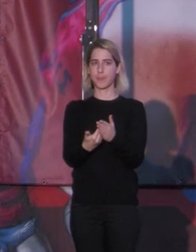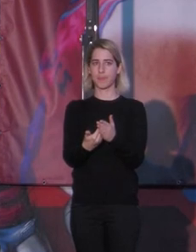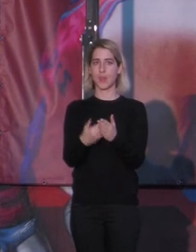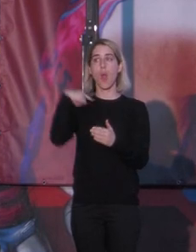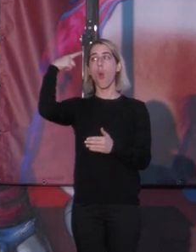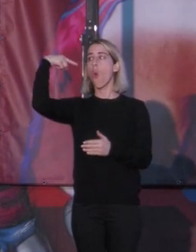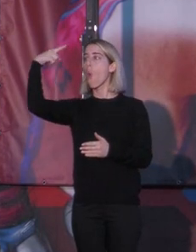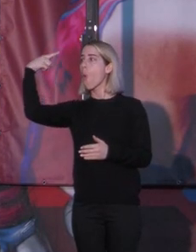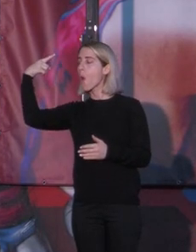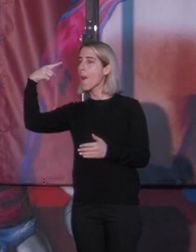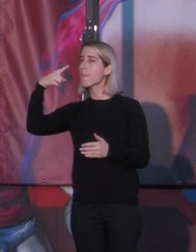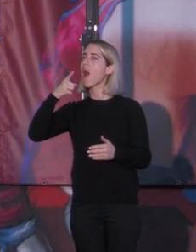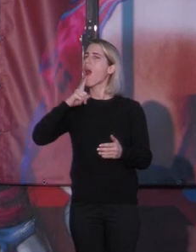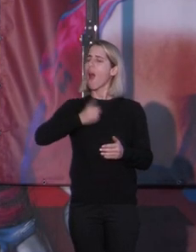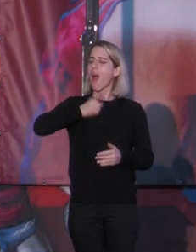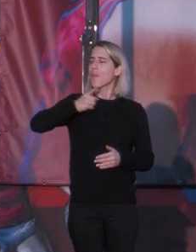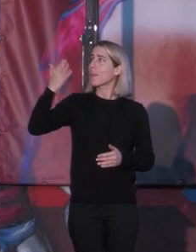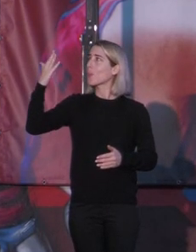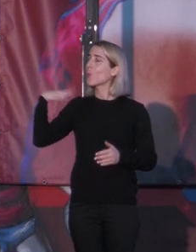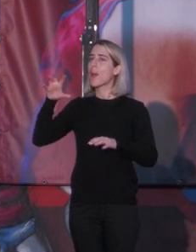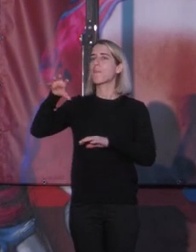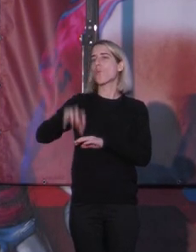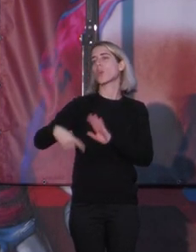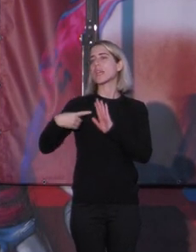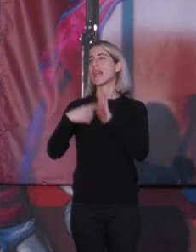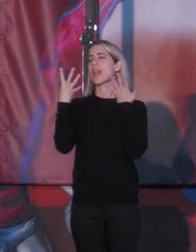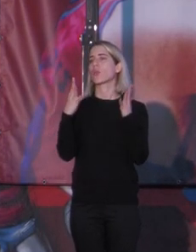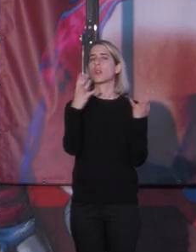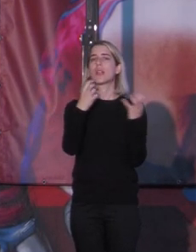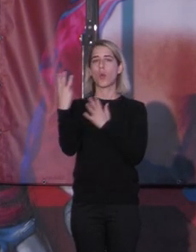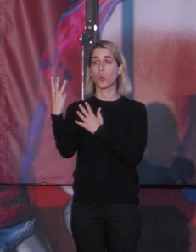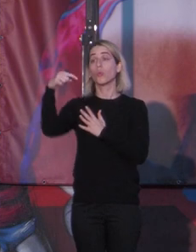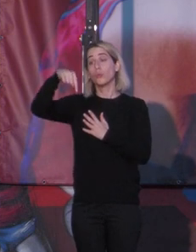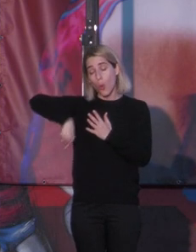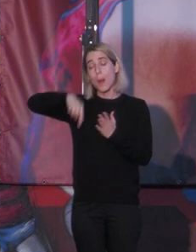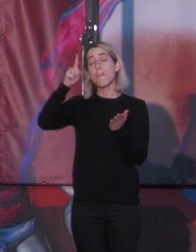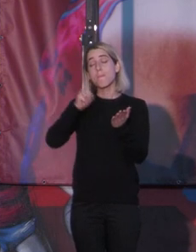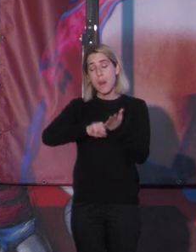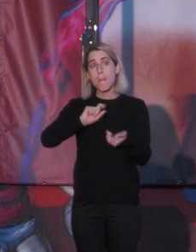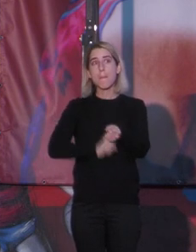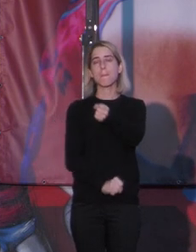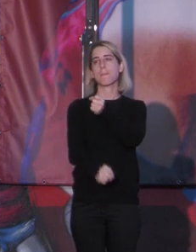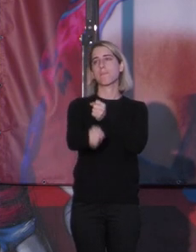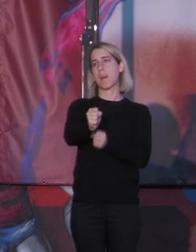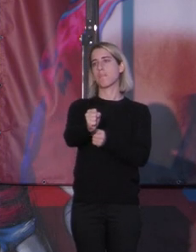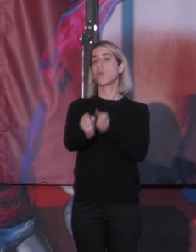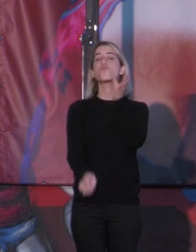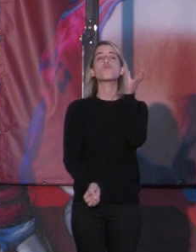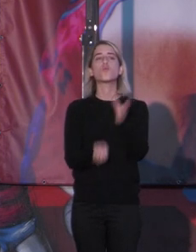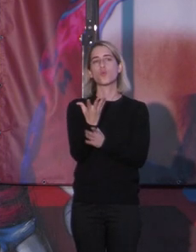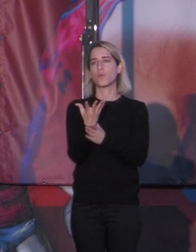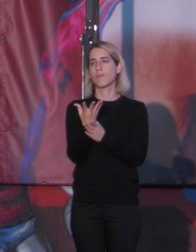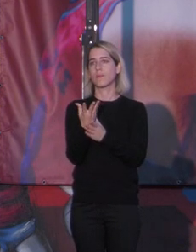Το όραμα και τα προτάματα του 1998 ήρθε η ώρα να αντικατασταθούν και να αποκτήσουν ένα νέο